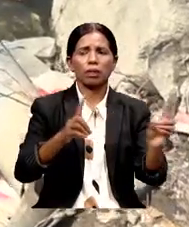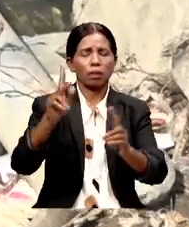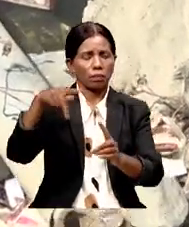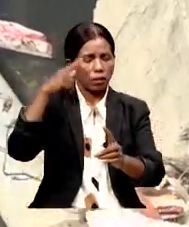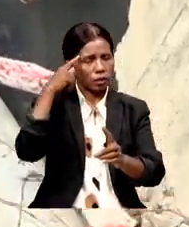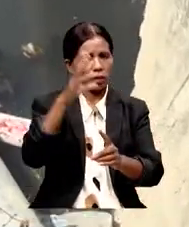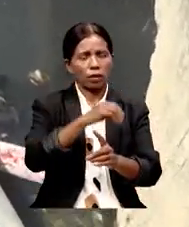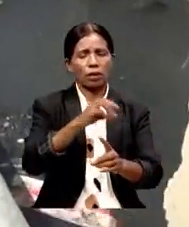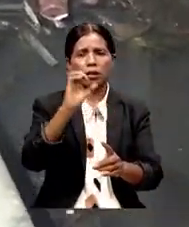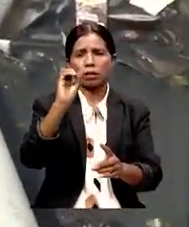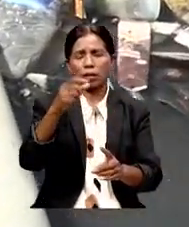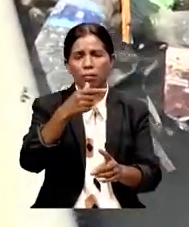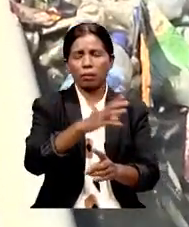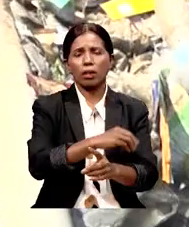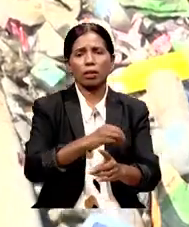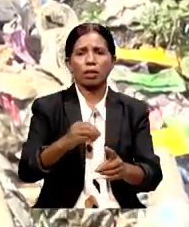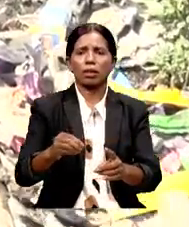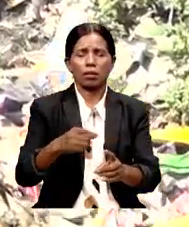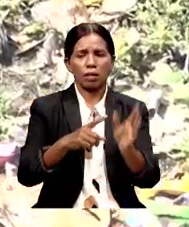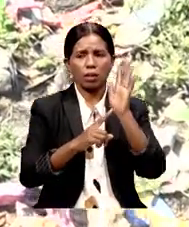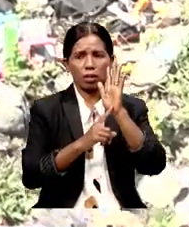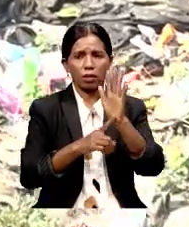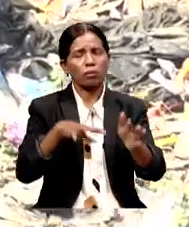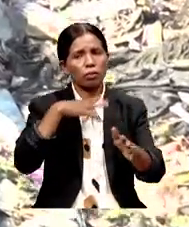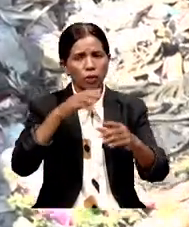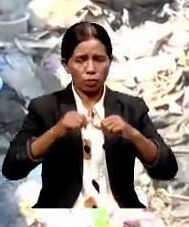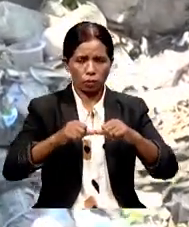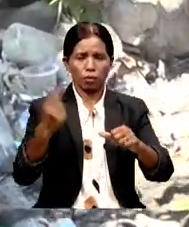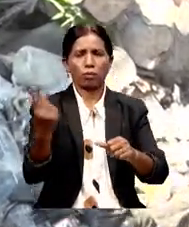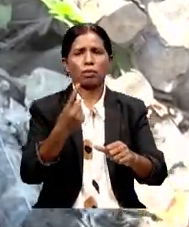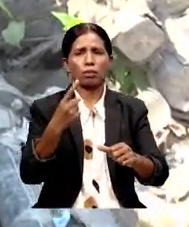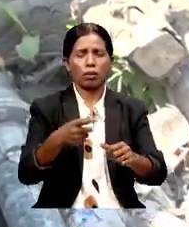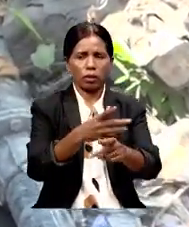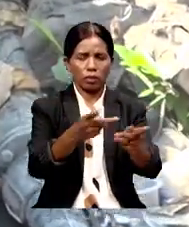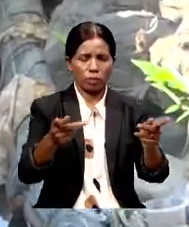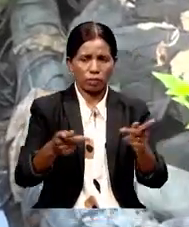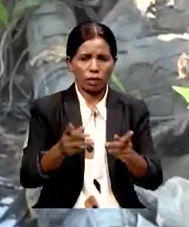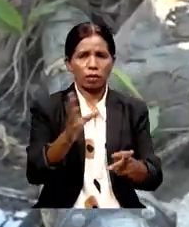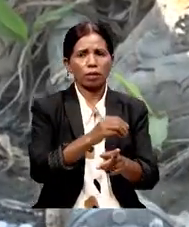política zero plástico, mas bem a realidade é tudo, lixo continua na cono e a valeta,